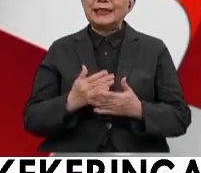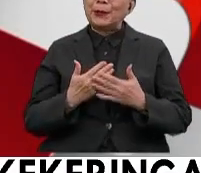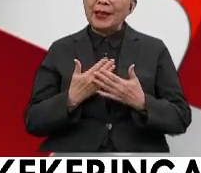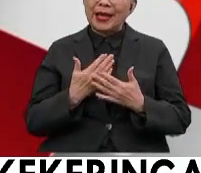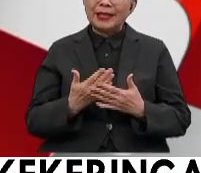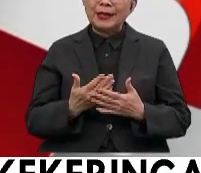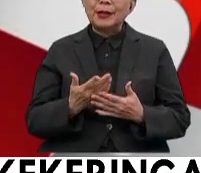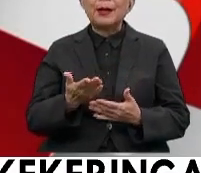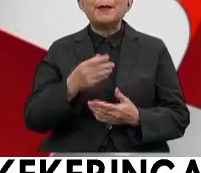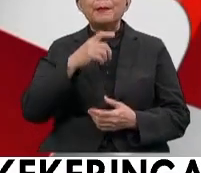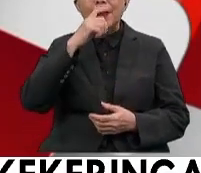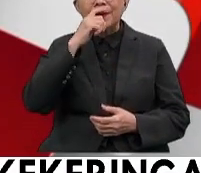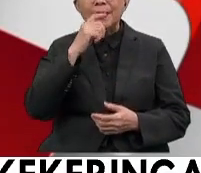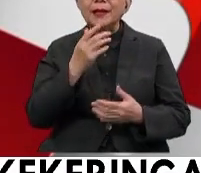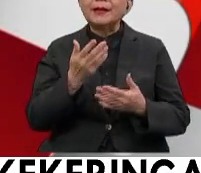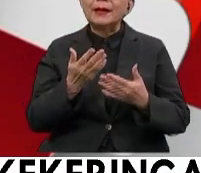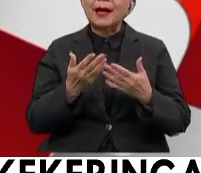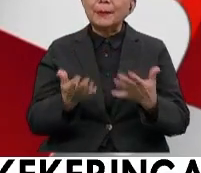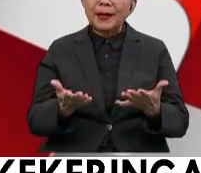menurut Bapak nih,